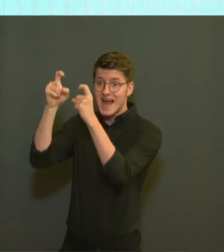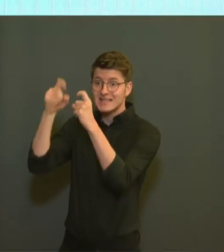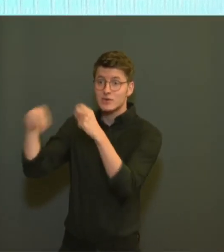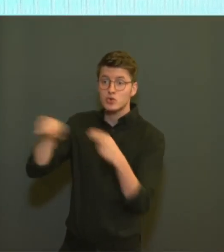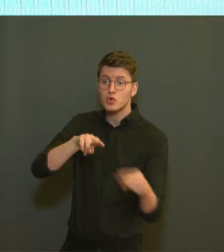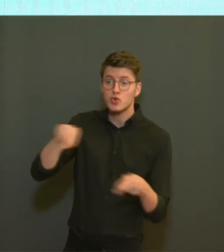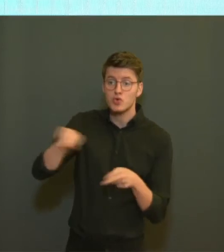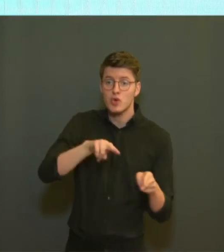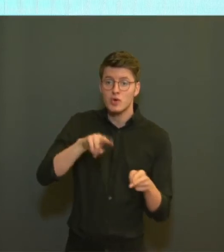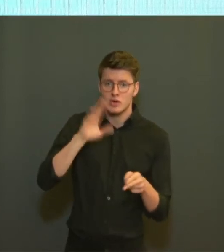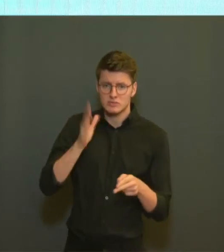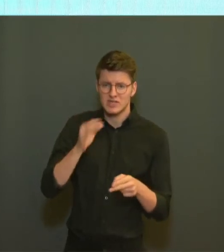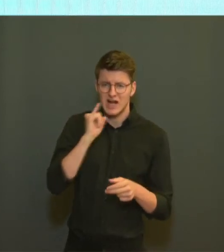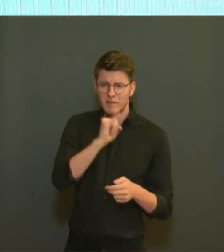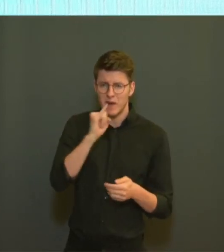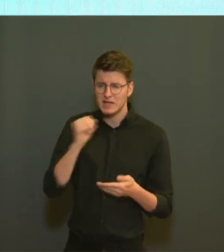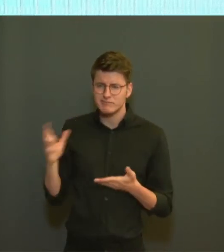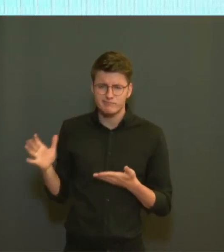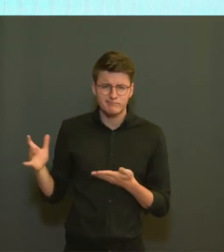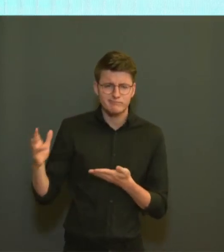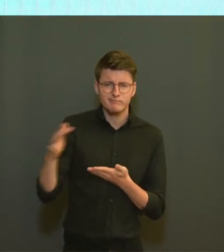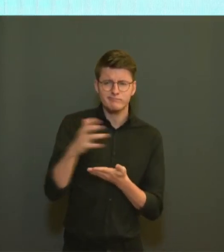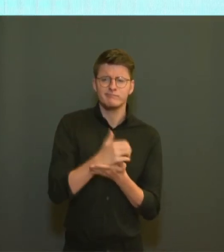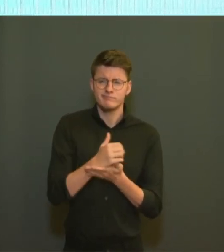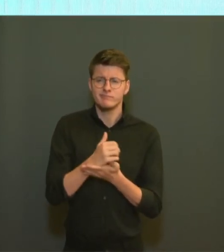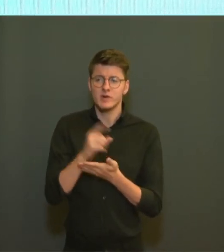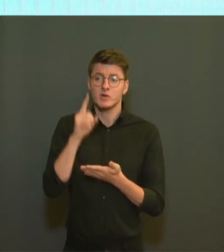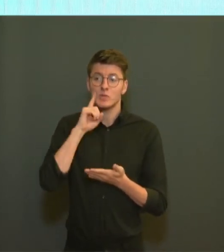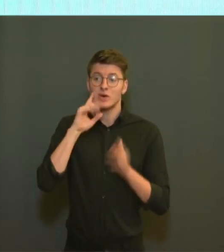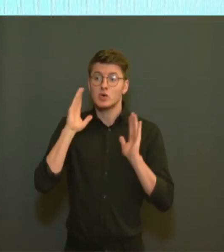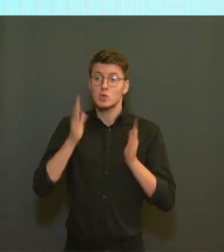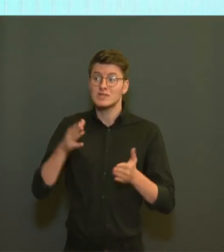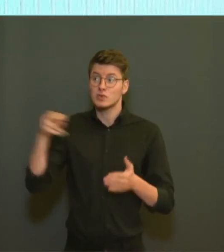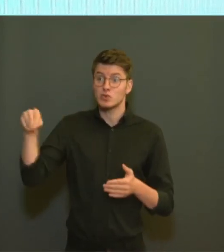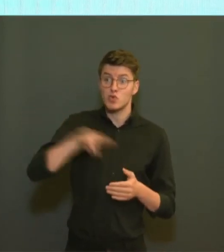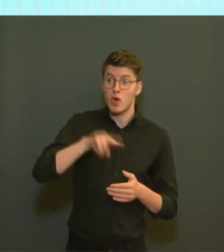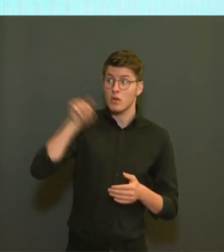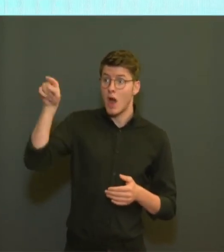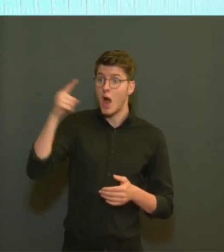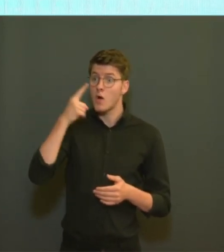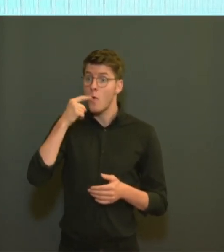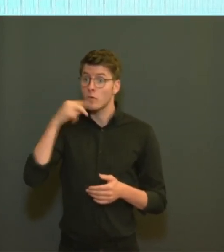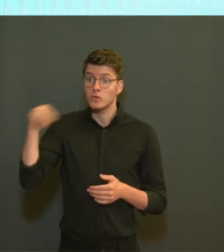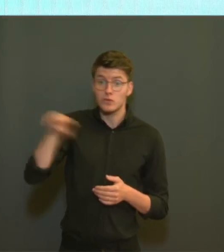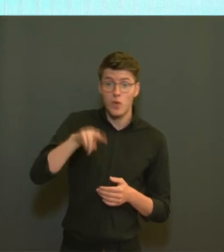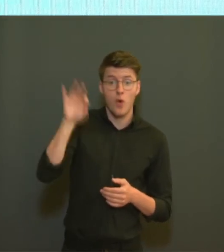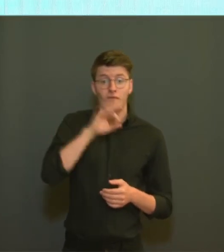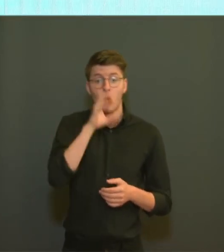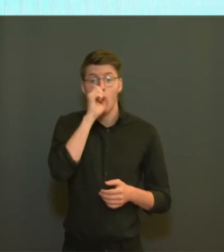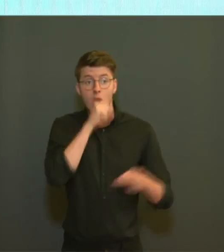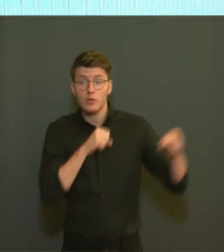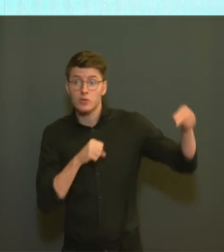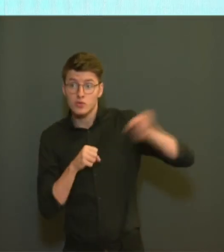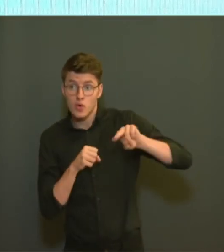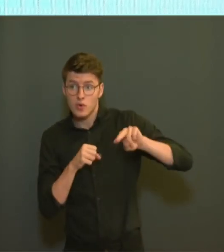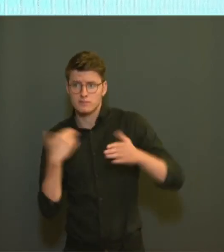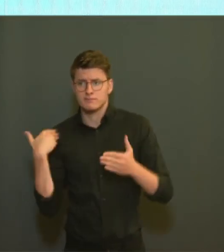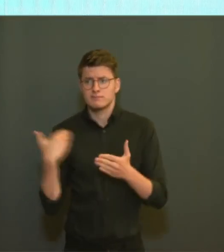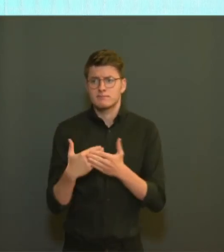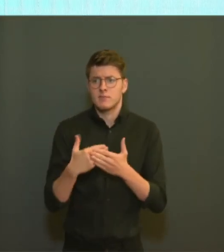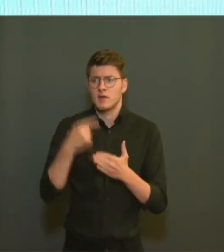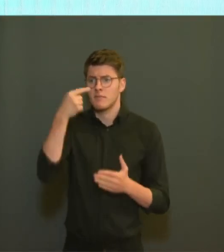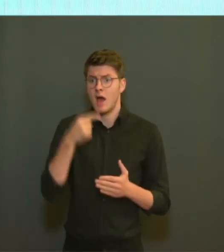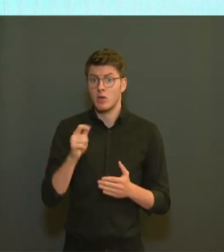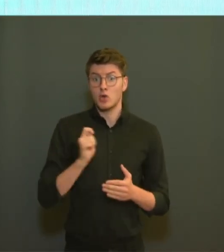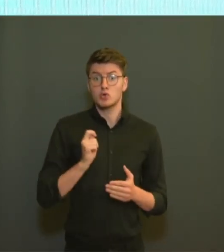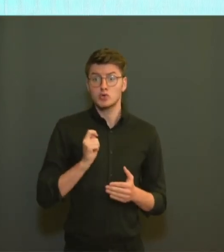zijn teruggekeerd uit een rode of oranje zone gedurende de maand augustus en die ook een PLF of